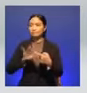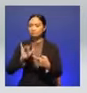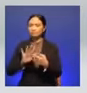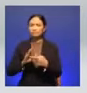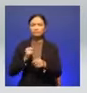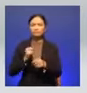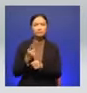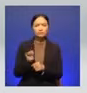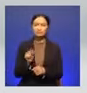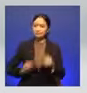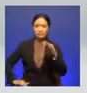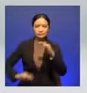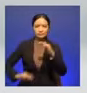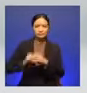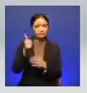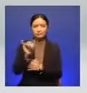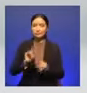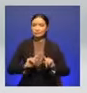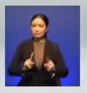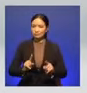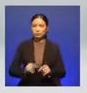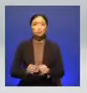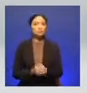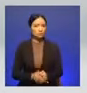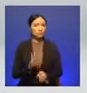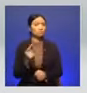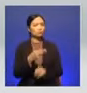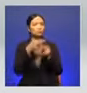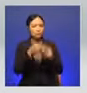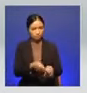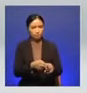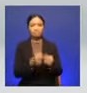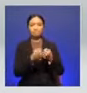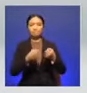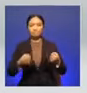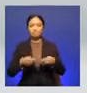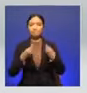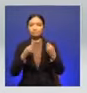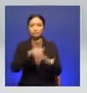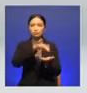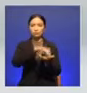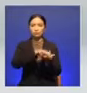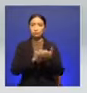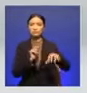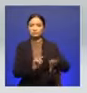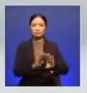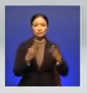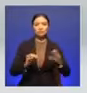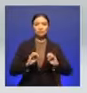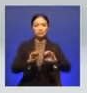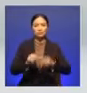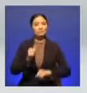นี้เรายังไม่สำเร็จนะครับแต่เขาขยายบทเฉพาะการให้สิ่งเหล่านี้โรงเรียนเหล่านี้ยังเปิดการเรียนการสอน